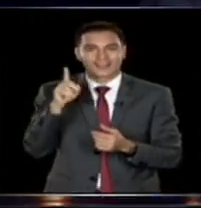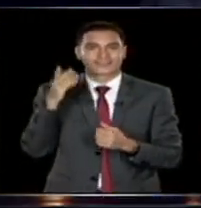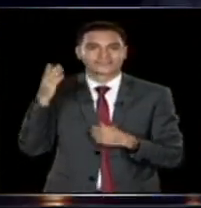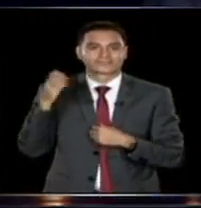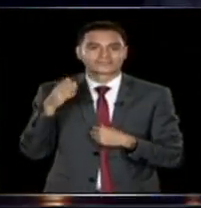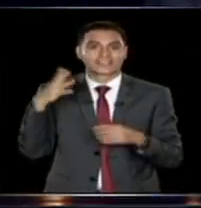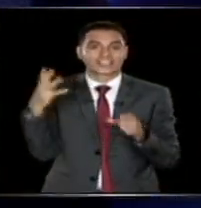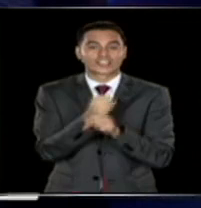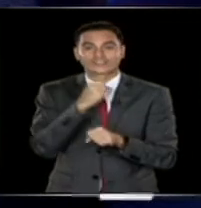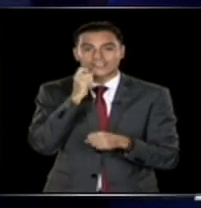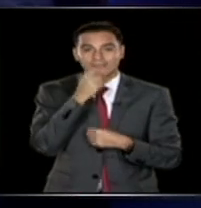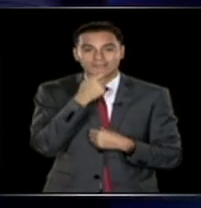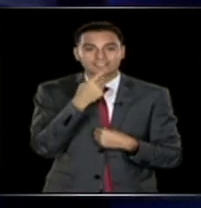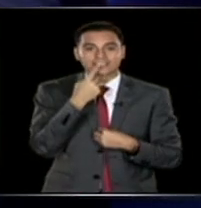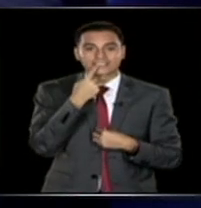تم اكتشافه